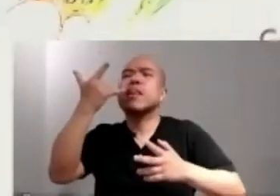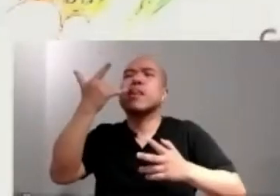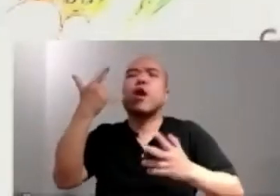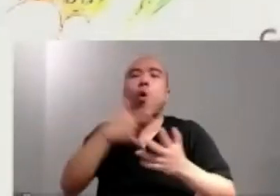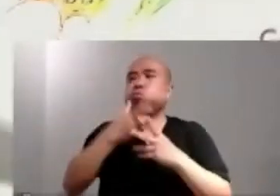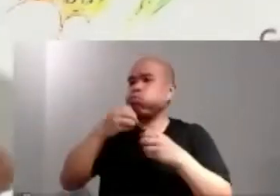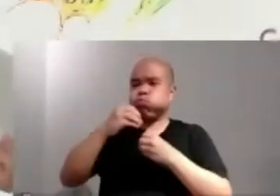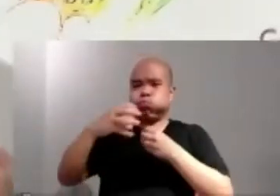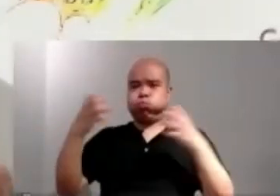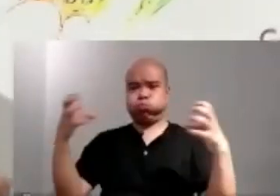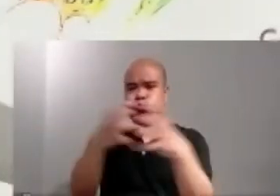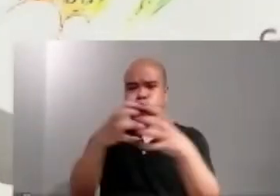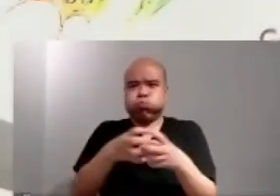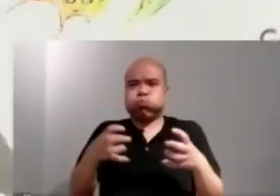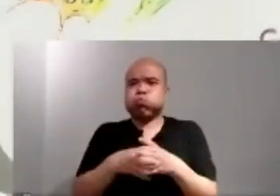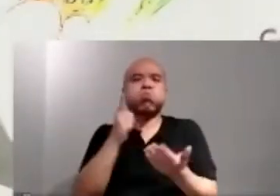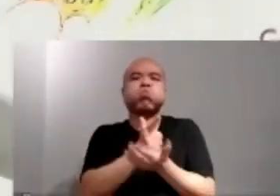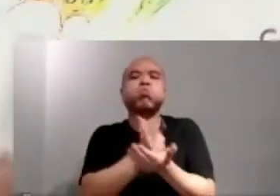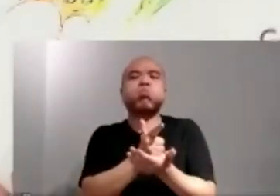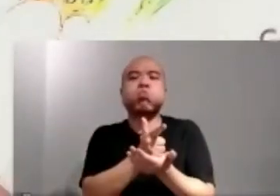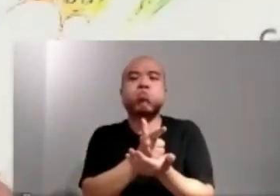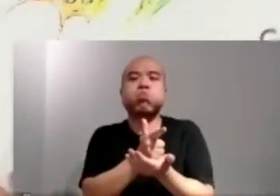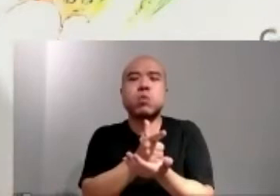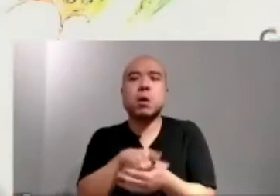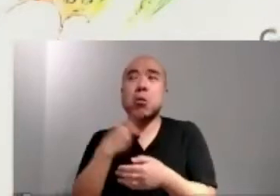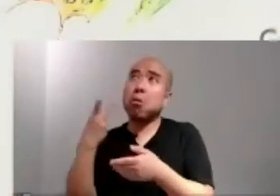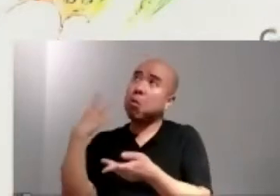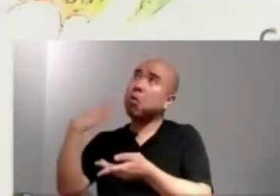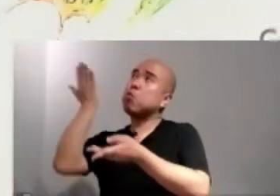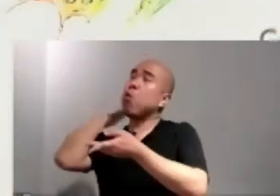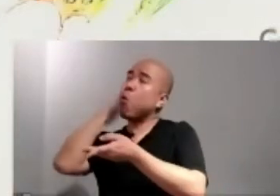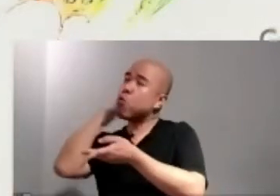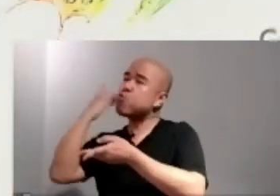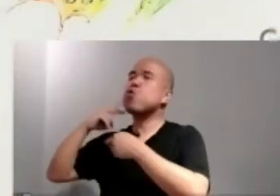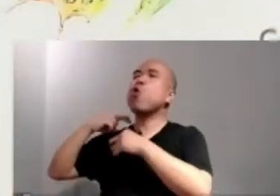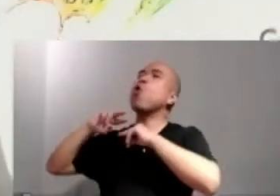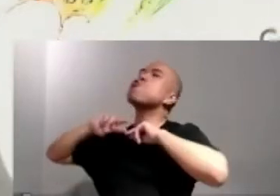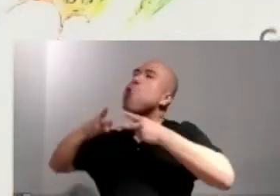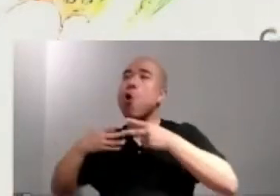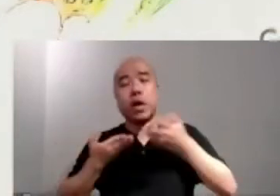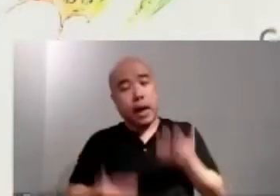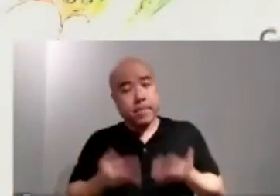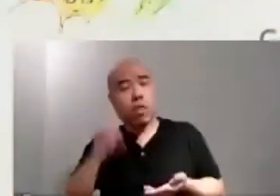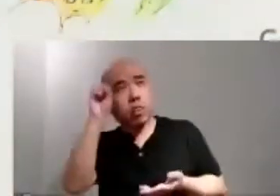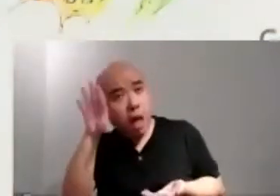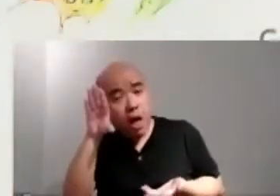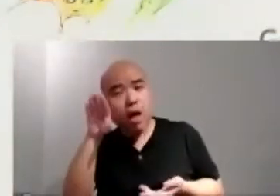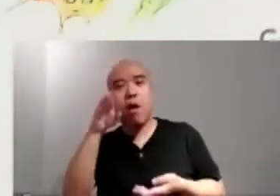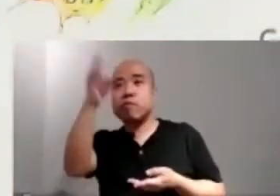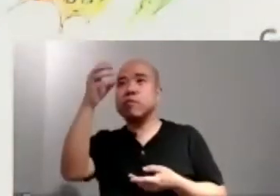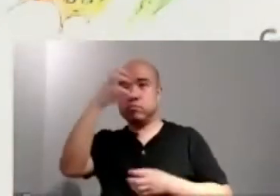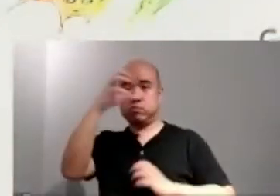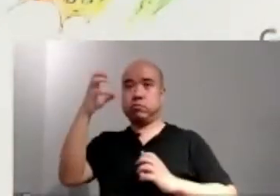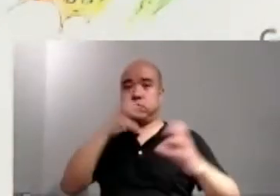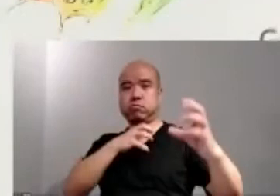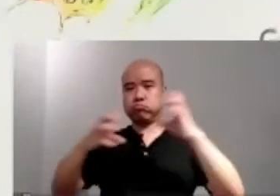的，即是想說可以說是蜕變昨天、創新今天，總之呢，就是你可以自己創造你